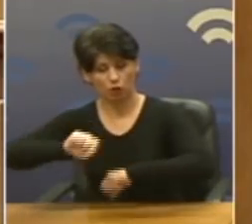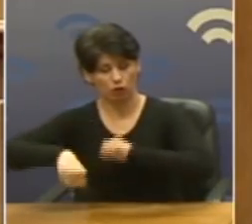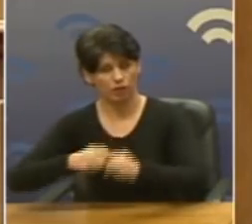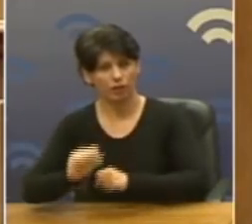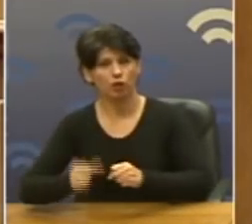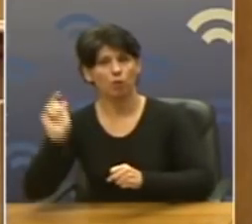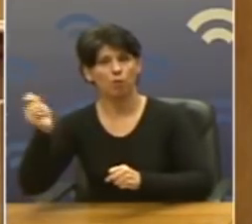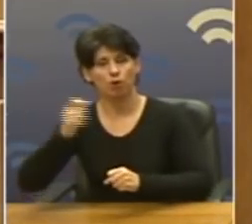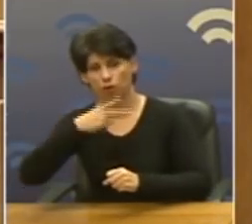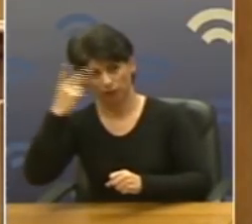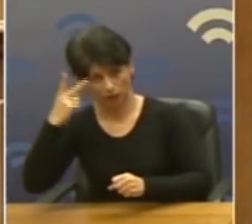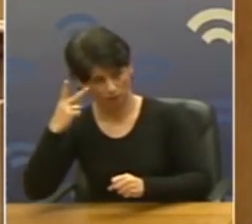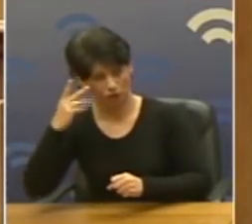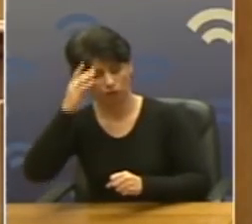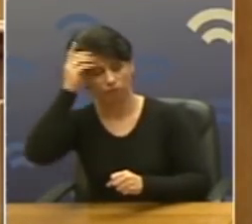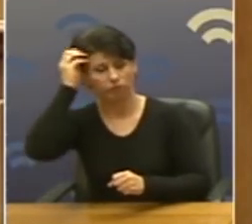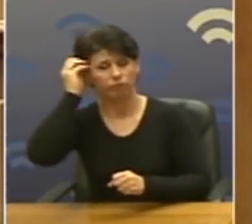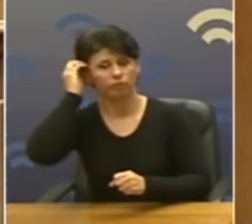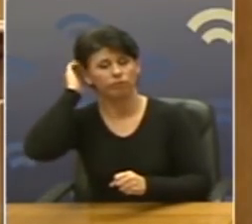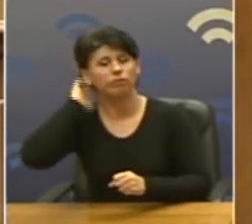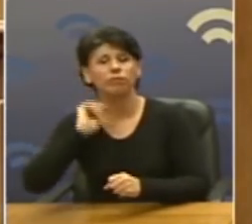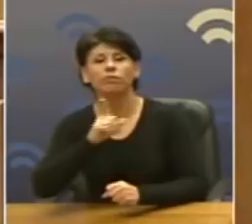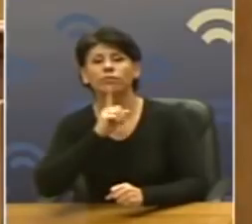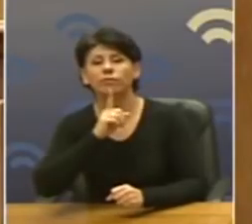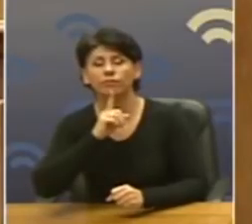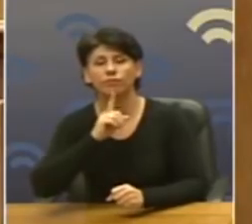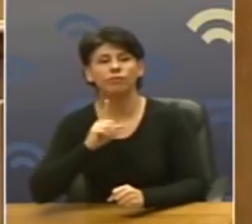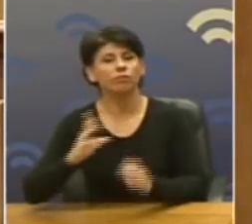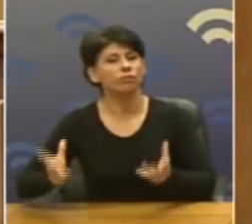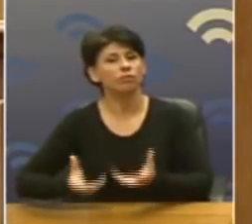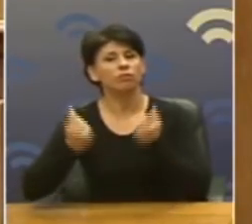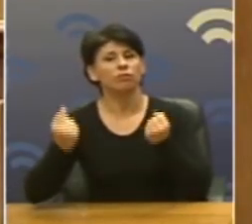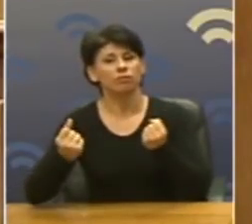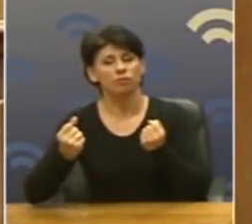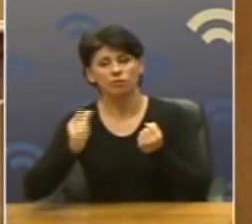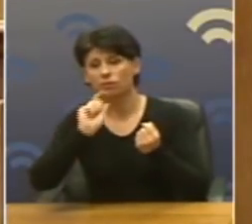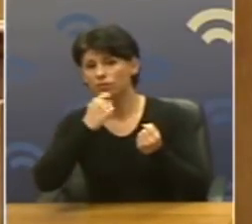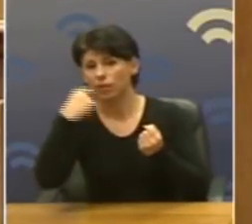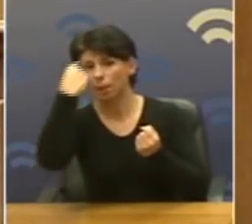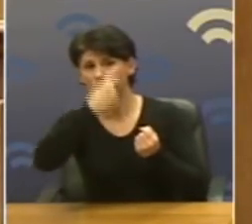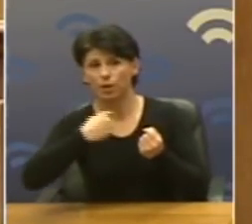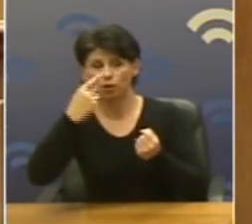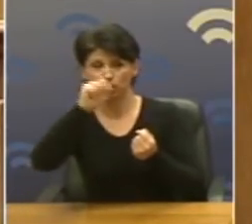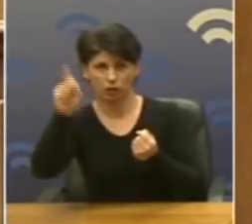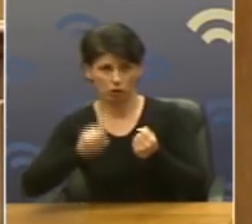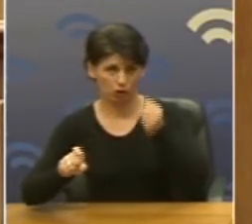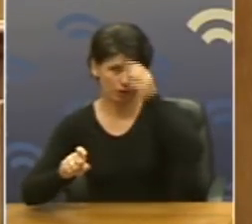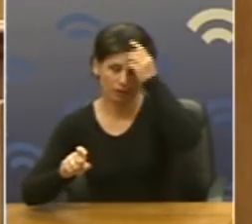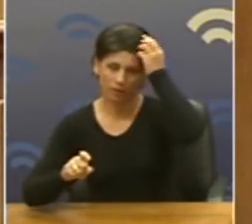συνδικαλιστικών, πολιτικών δικαιωμάτων, όπως η εξασφάλιση του απορρίτου της προσωπικής ζωής